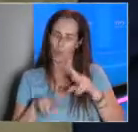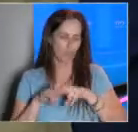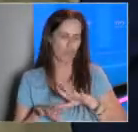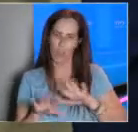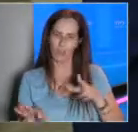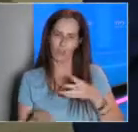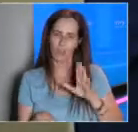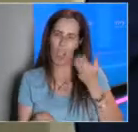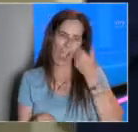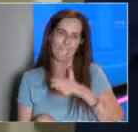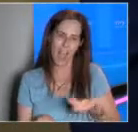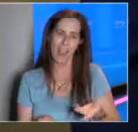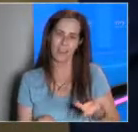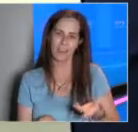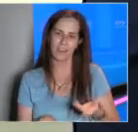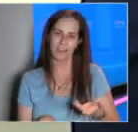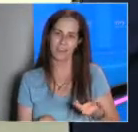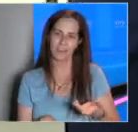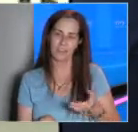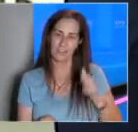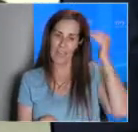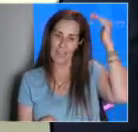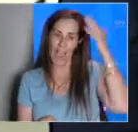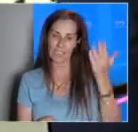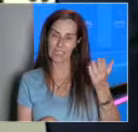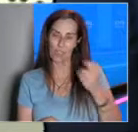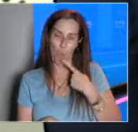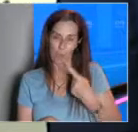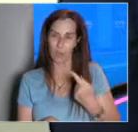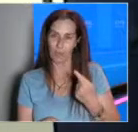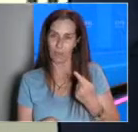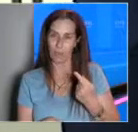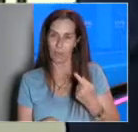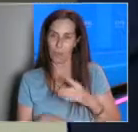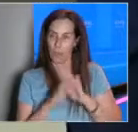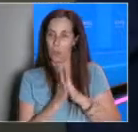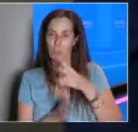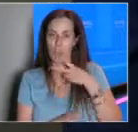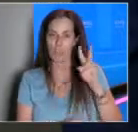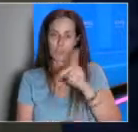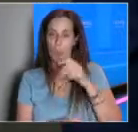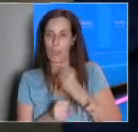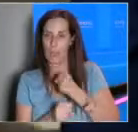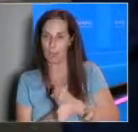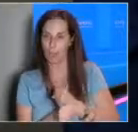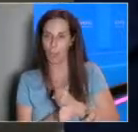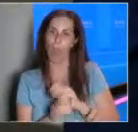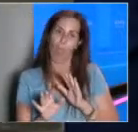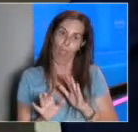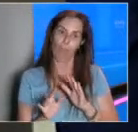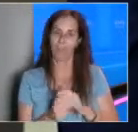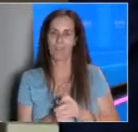מעל לשנה, רק חבל, אתה יודע, כי גנץ מצד אחד אומר, כל מה שהבטחתם אתם לא מקיימים.